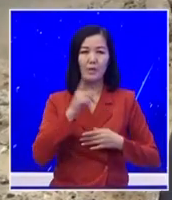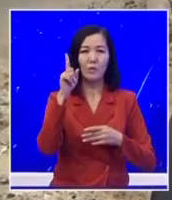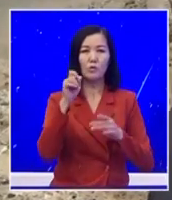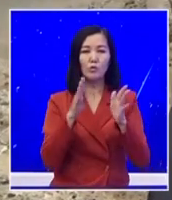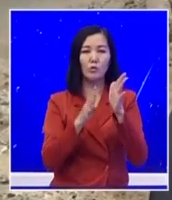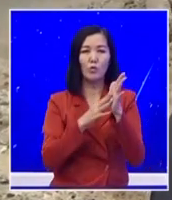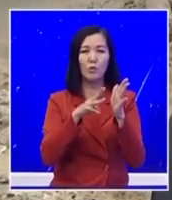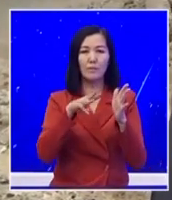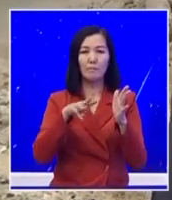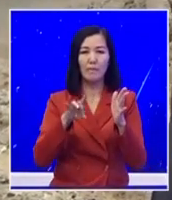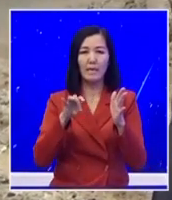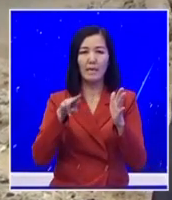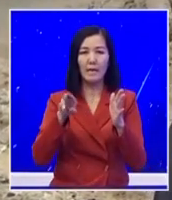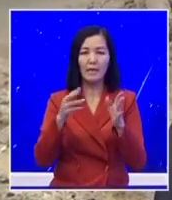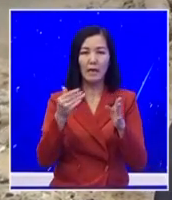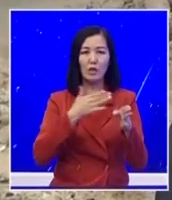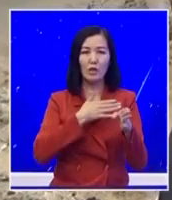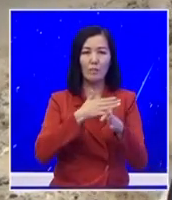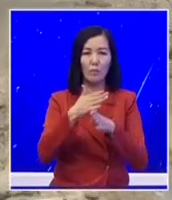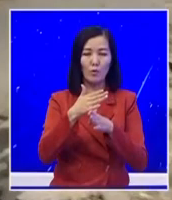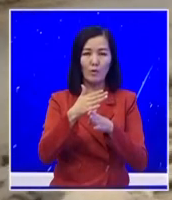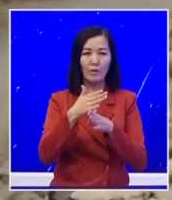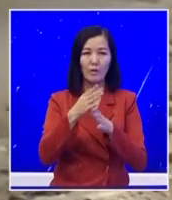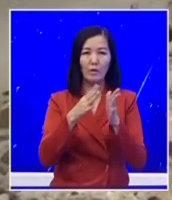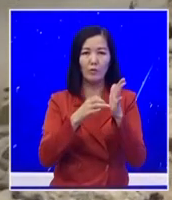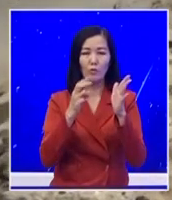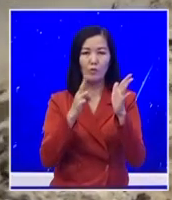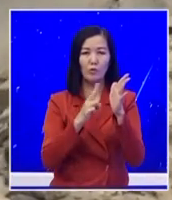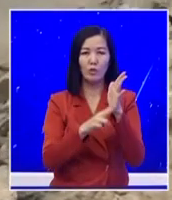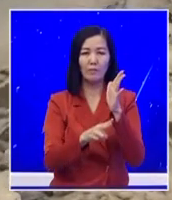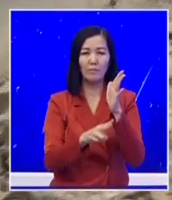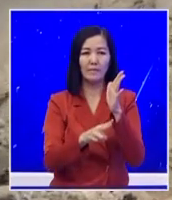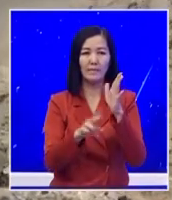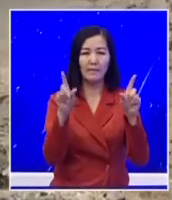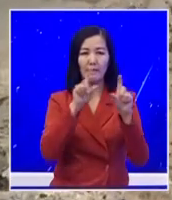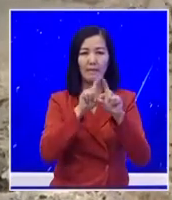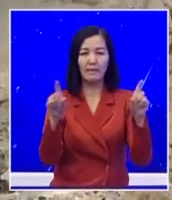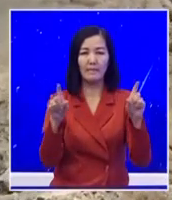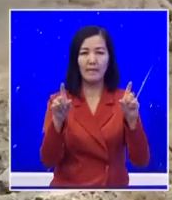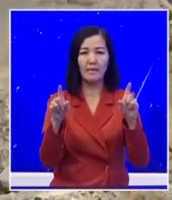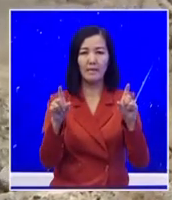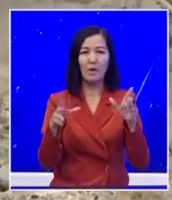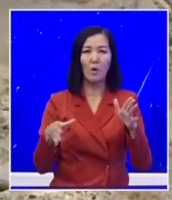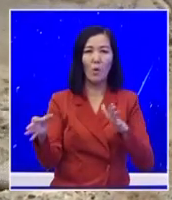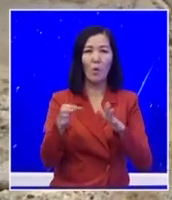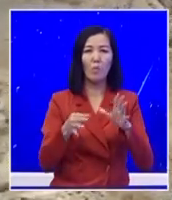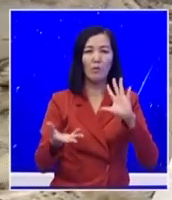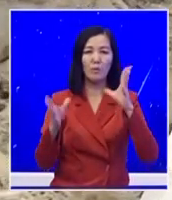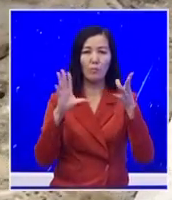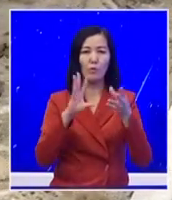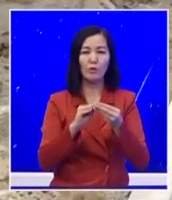109 миллиардтан астам қаражат бөлініп, 970 нысан бүкіл облыс бойынша